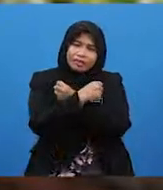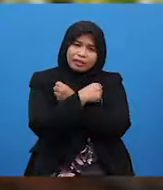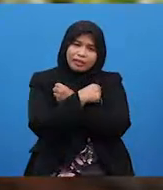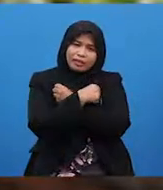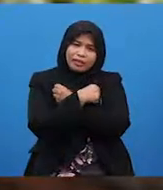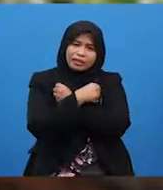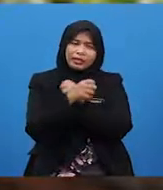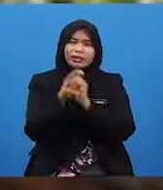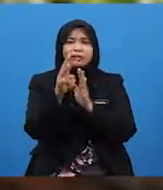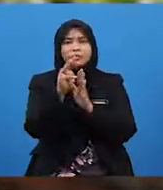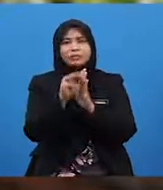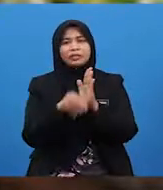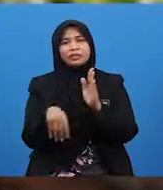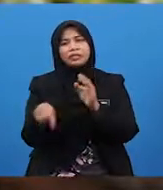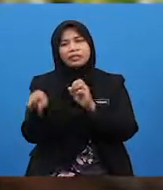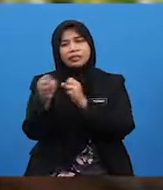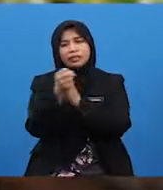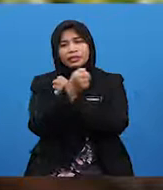Sayang menyayangi,